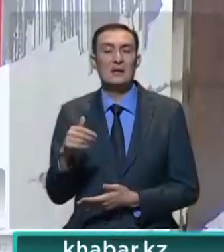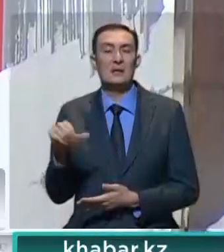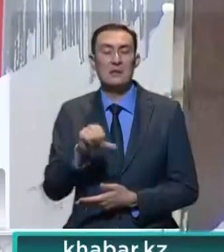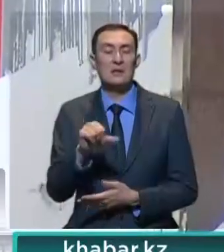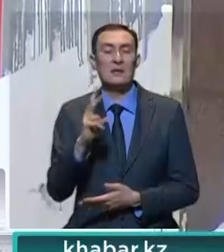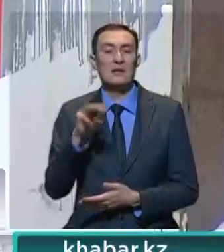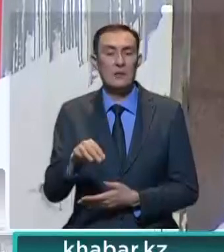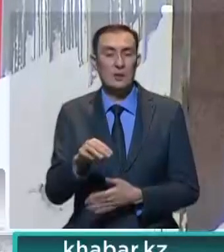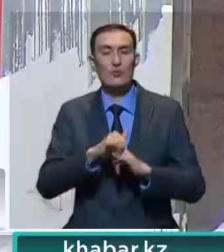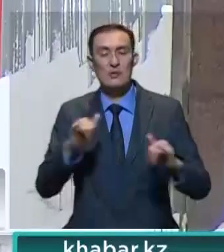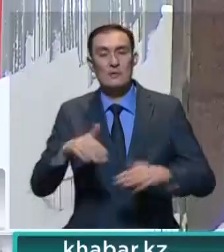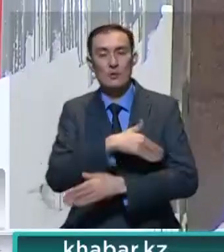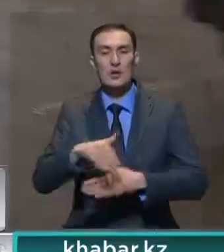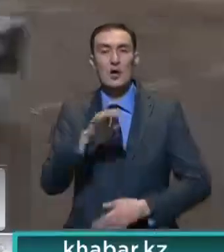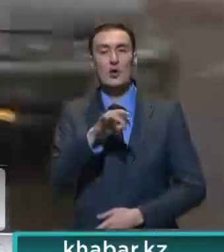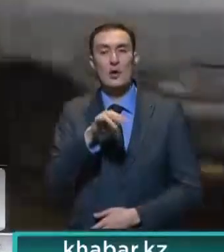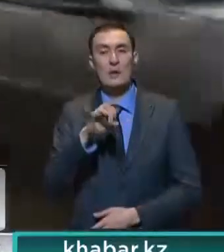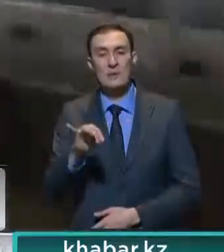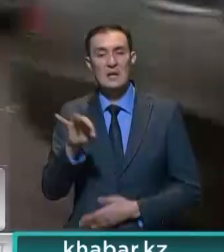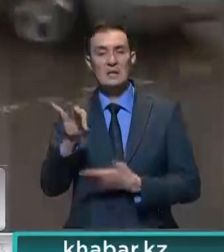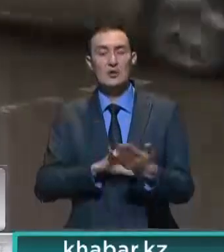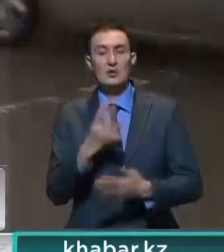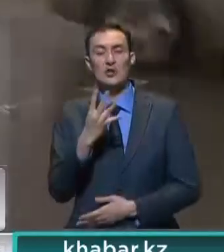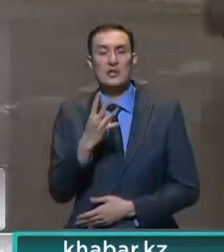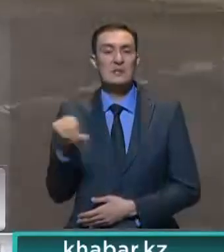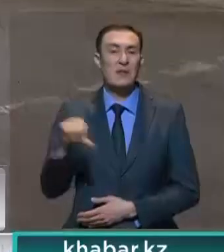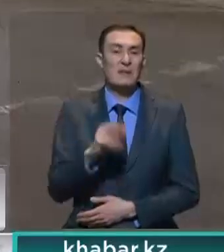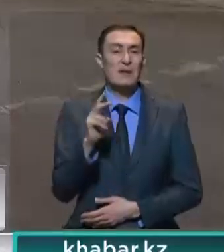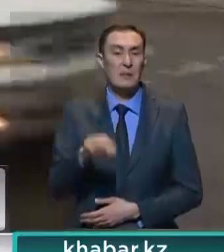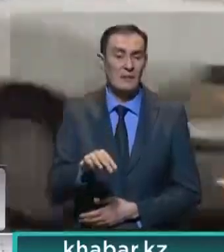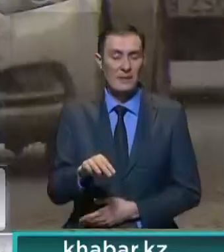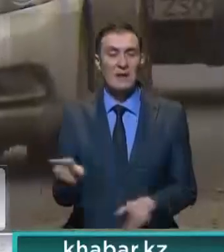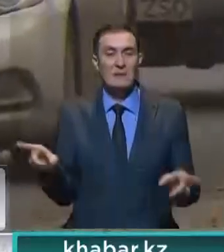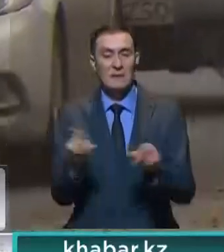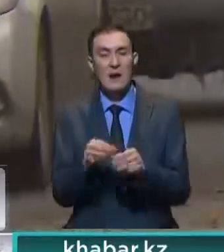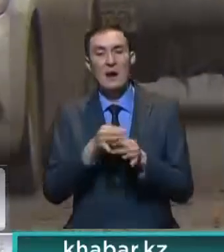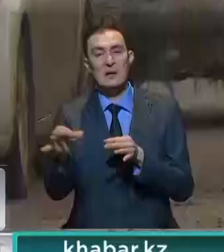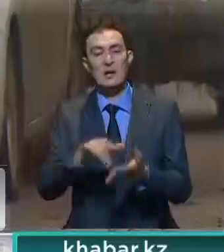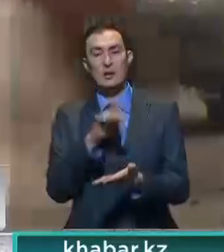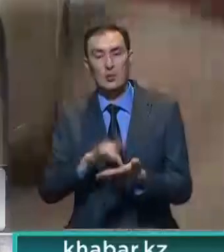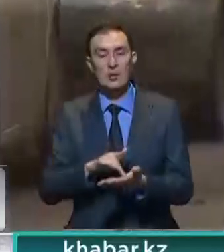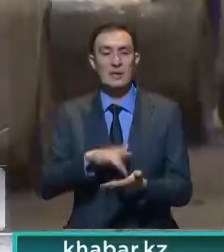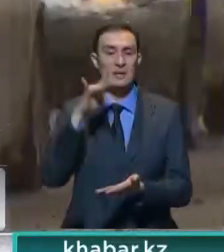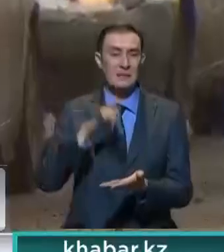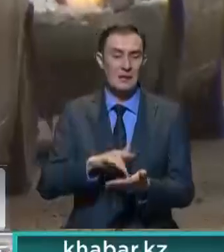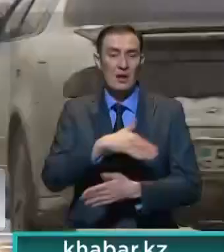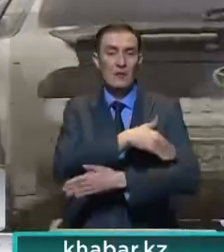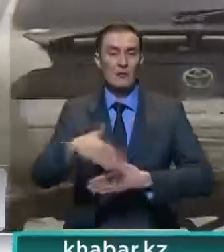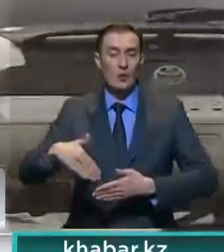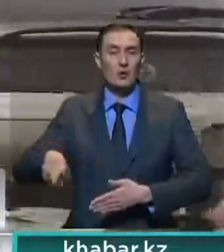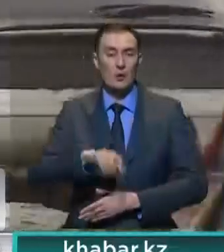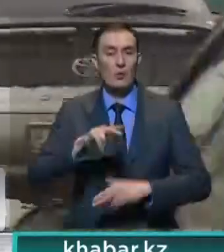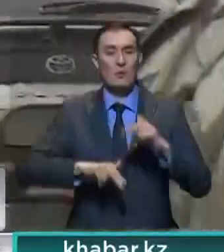Увеличится протяженность и улицы Тулеби на целых 4,5 километра. Она соединит окраины города с центром. Вдоль дорог